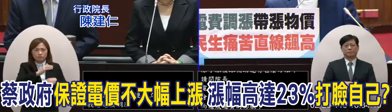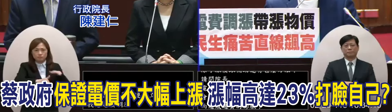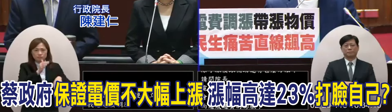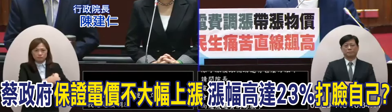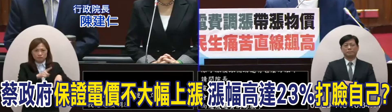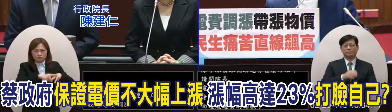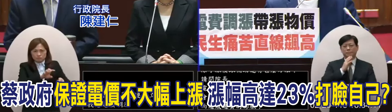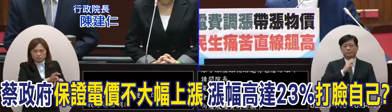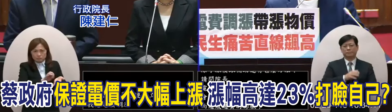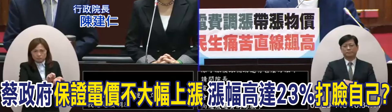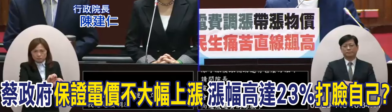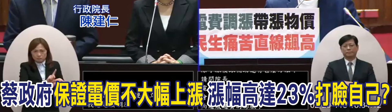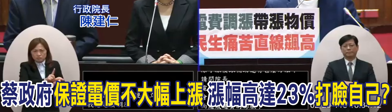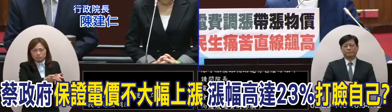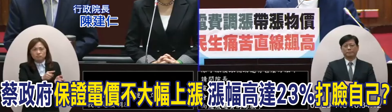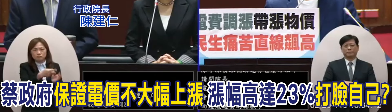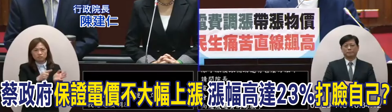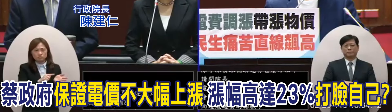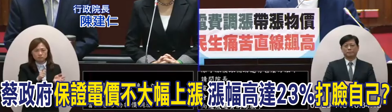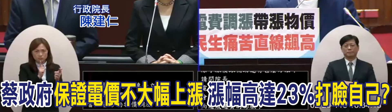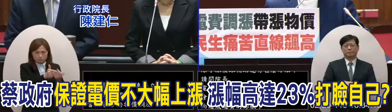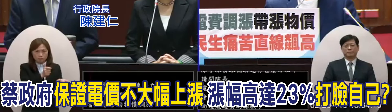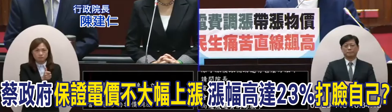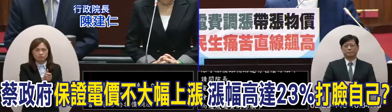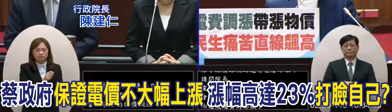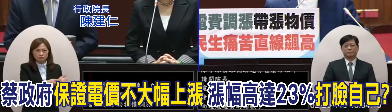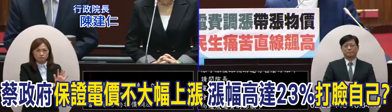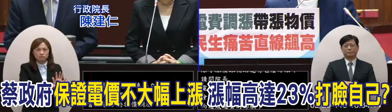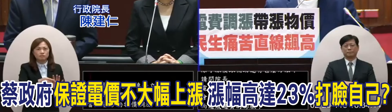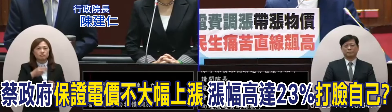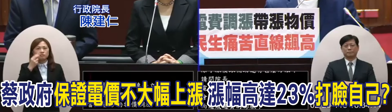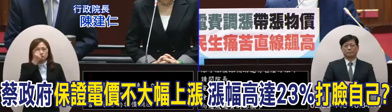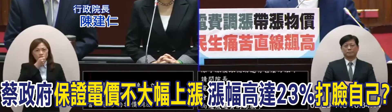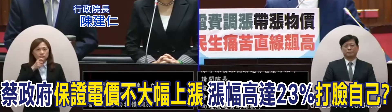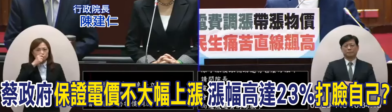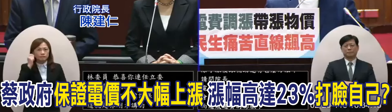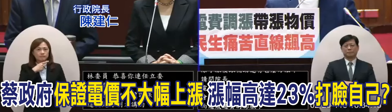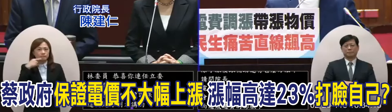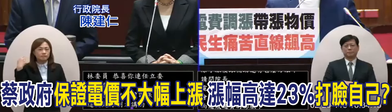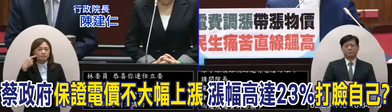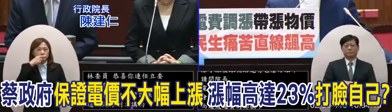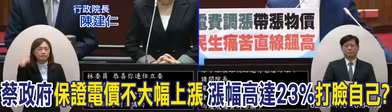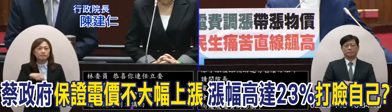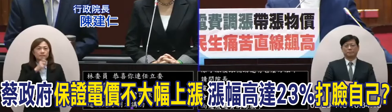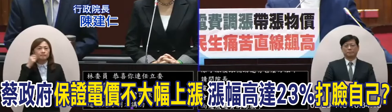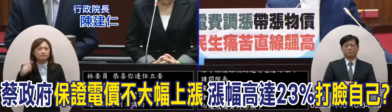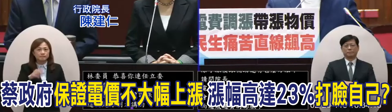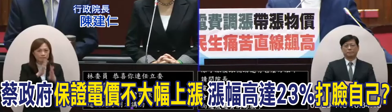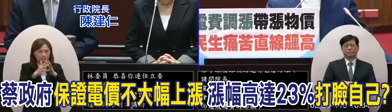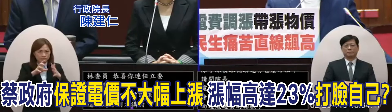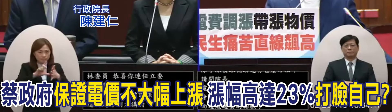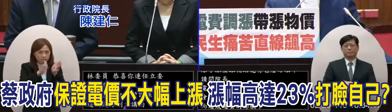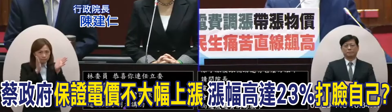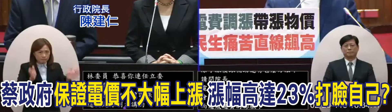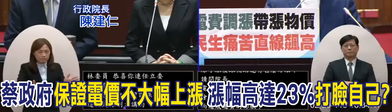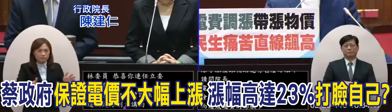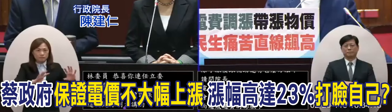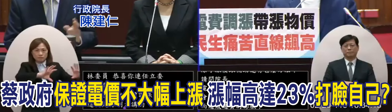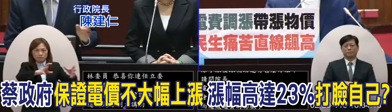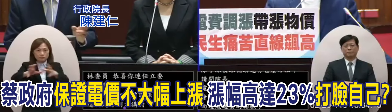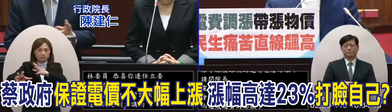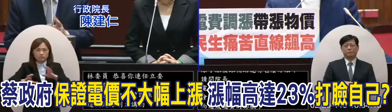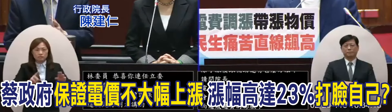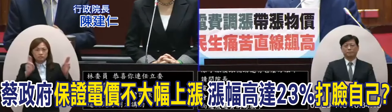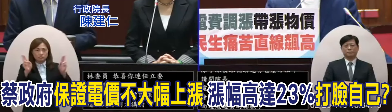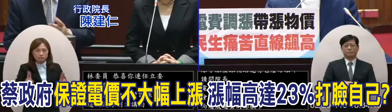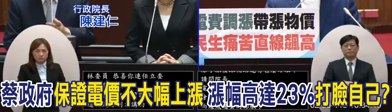本了哈。 是。 那特别是在俄乌战争的期间哈，全世界的电费哈都是上涨哦，有些是成倍的成长哦。